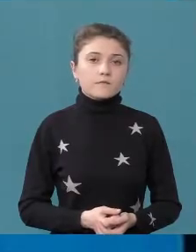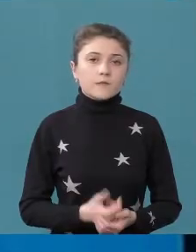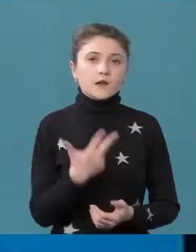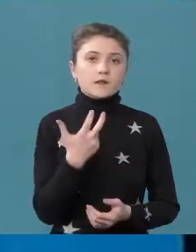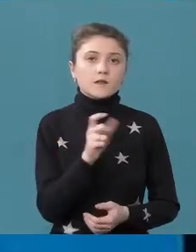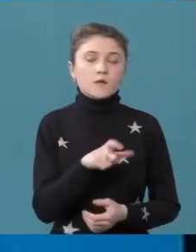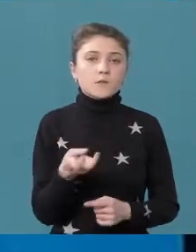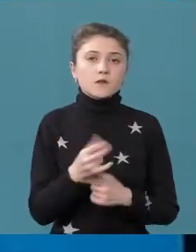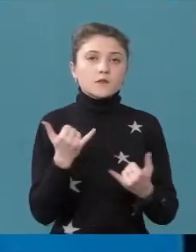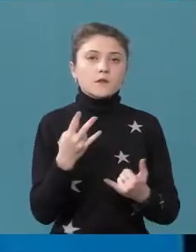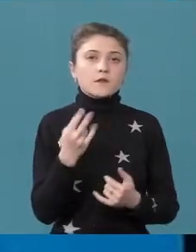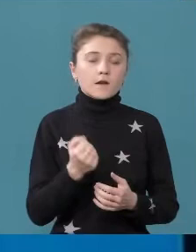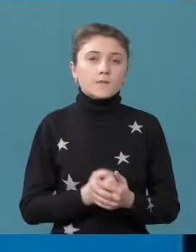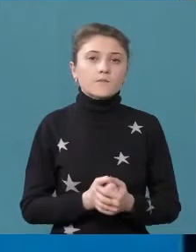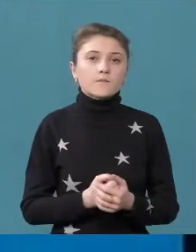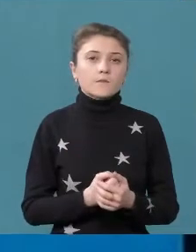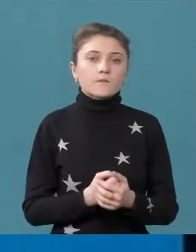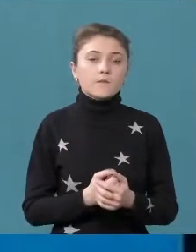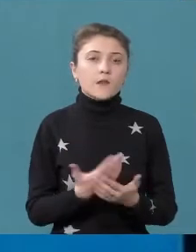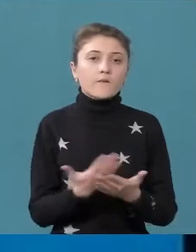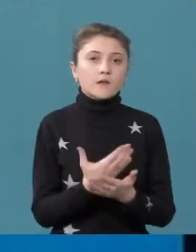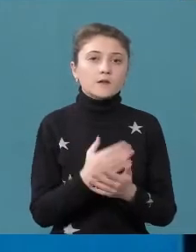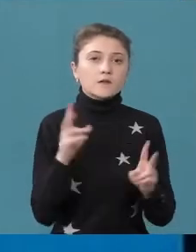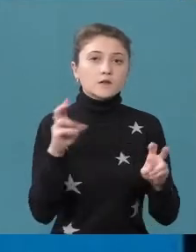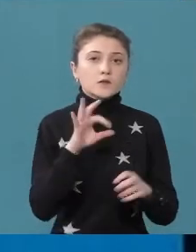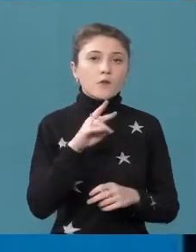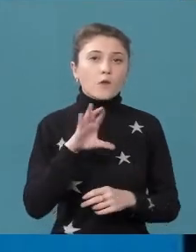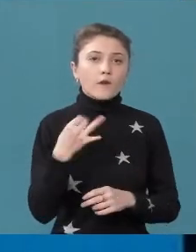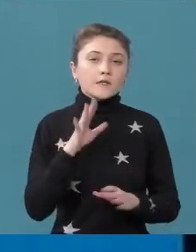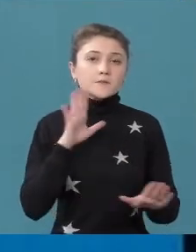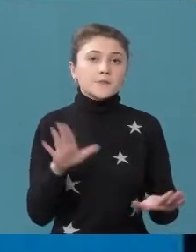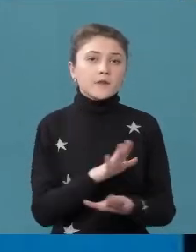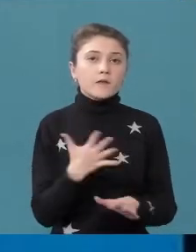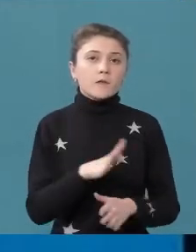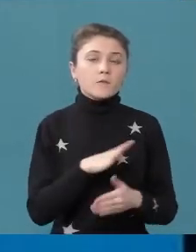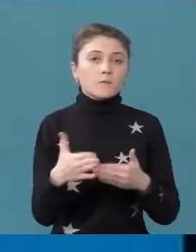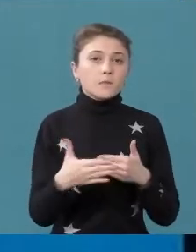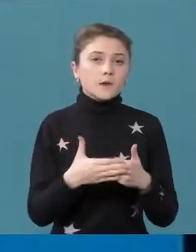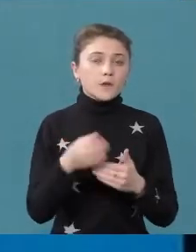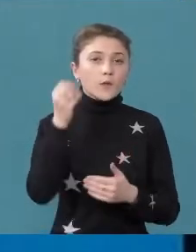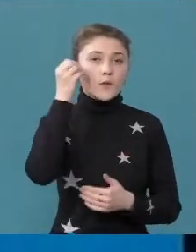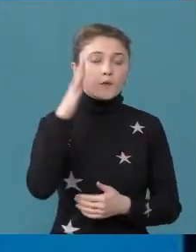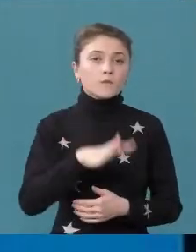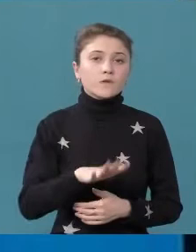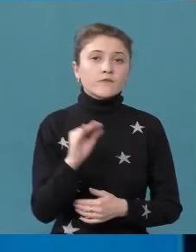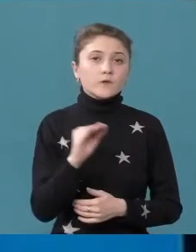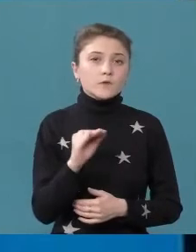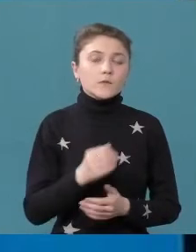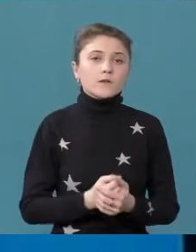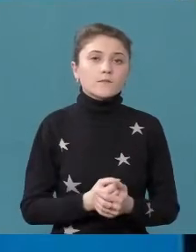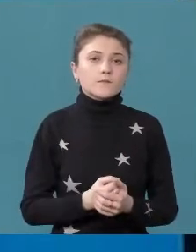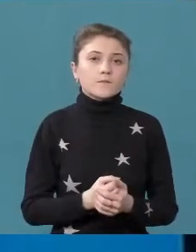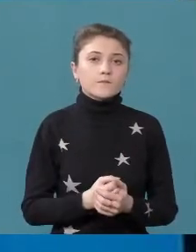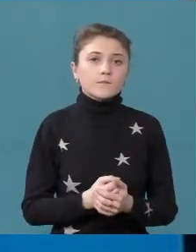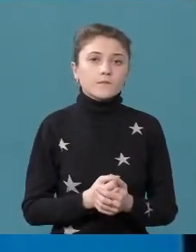Людей прийшли сьогодні на прем'єру документального фільму «Соловей співає», яка відбулася у навколокультурному просторі в Житомирі. За словами авторки ідеї та